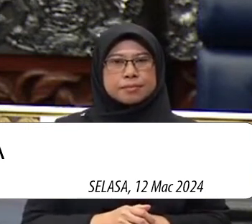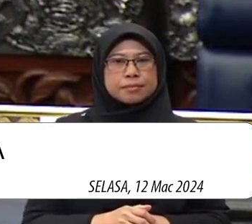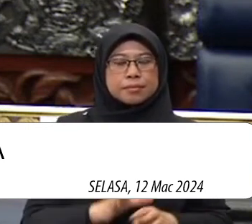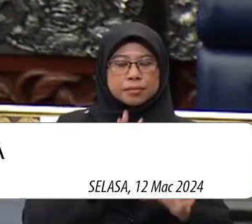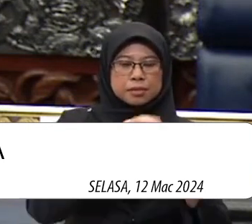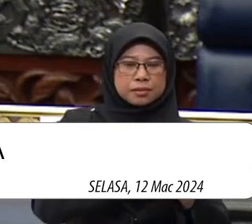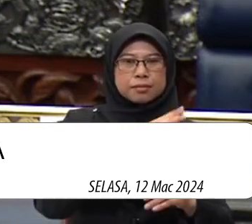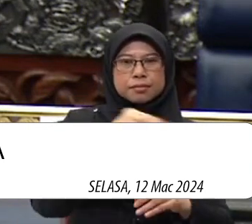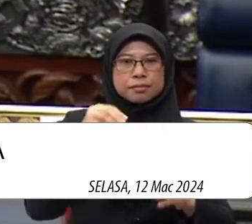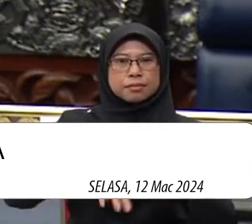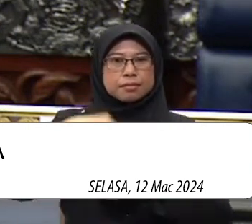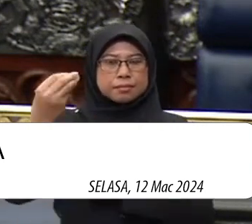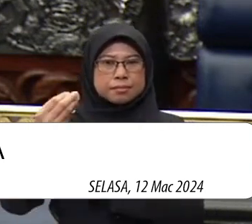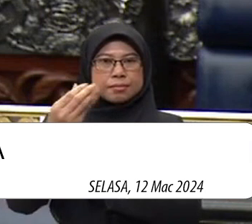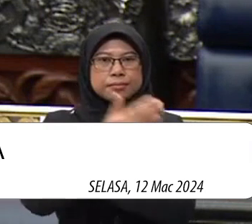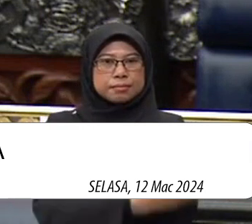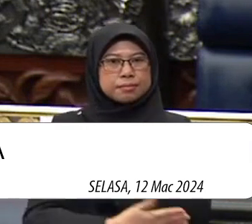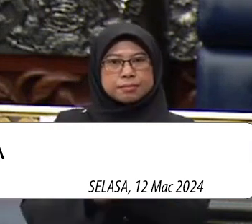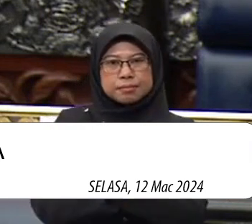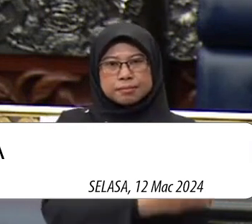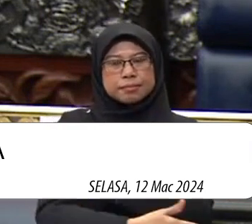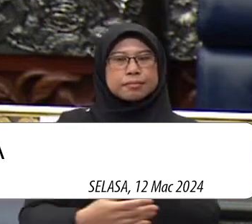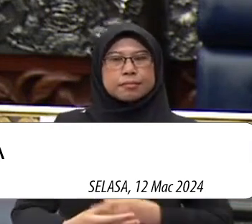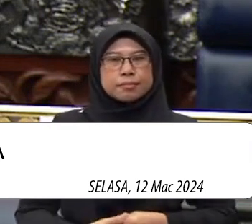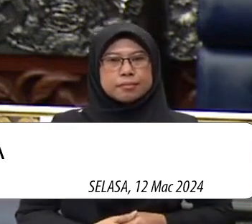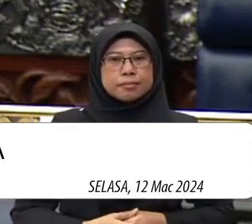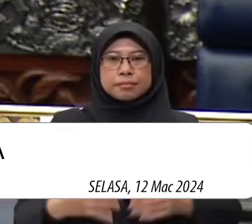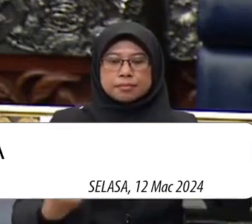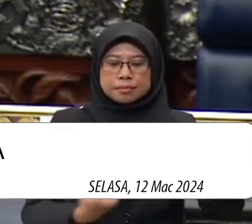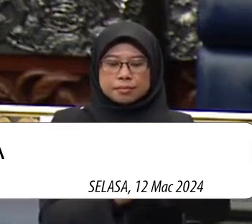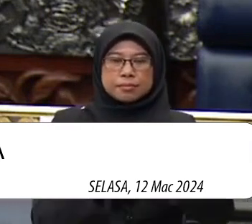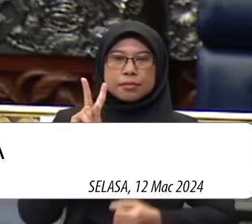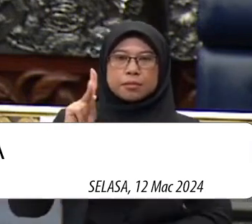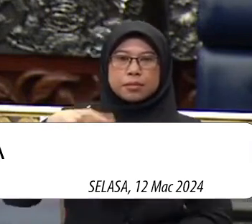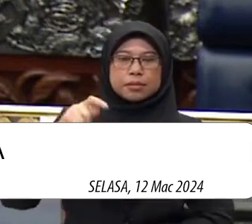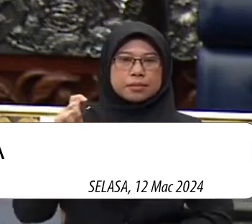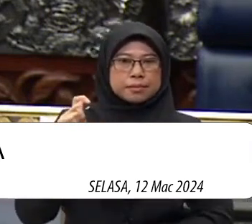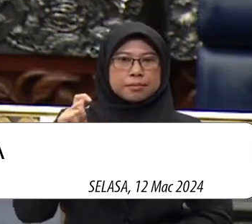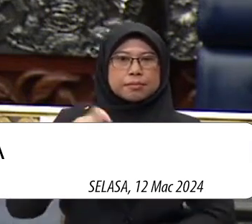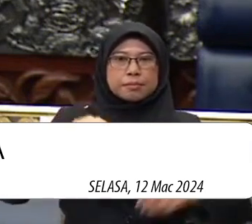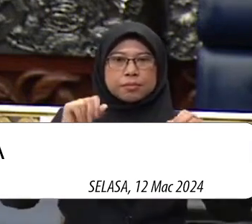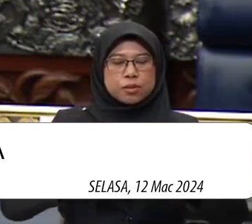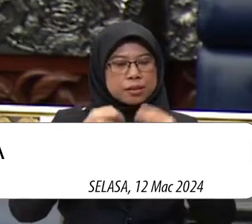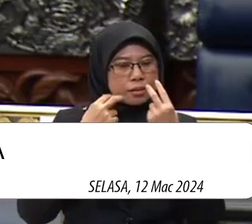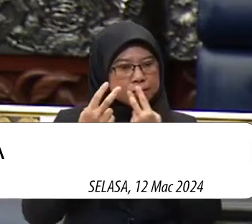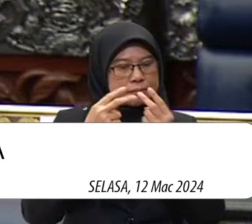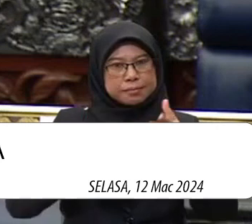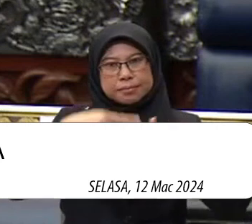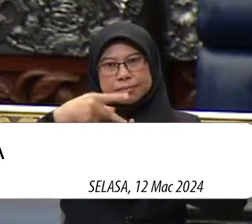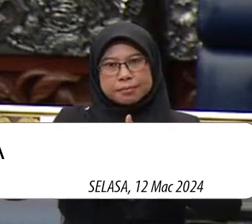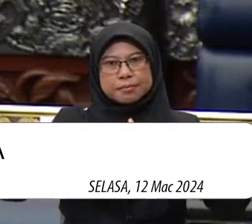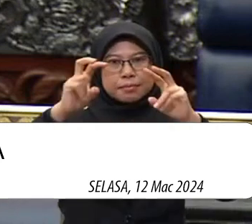dalam dan luar negara sokongan KPT dapat dilihat melalui program